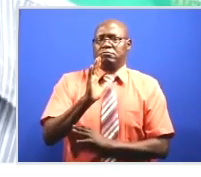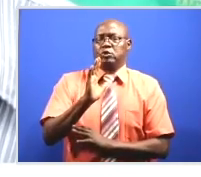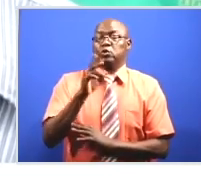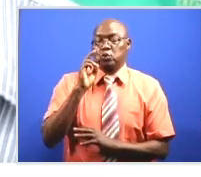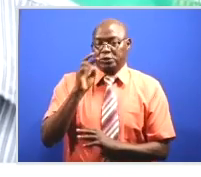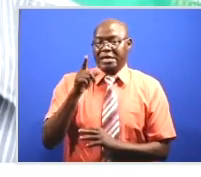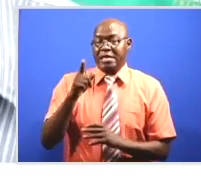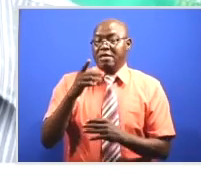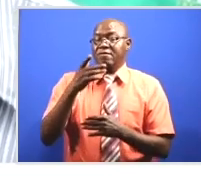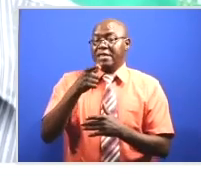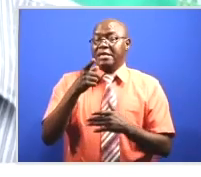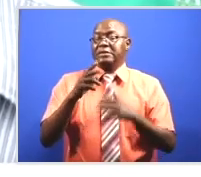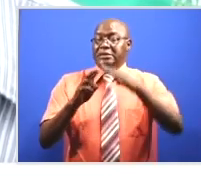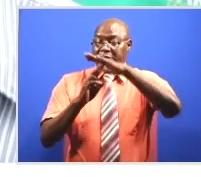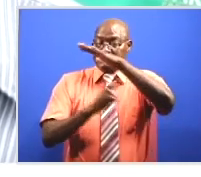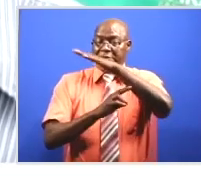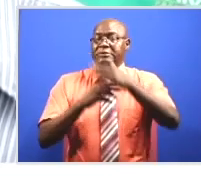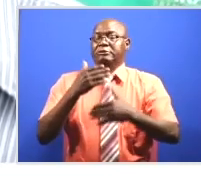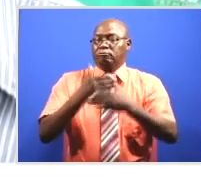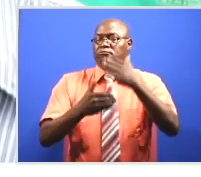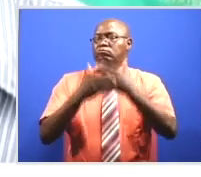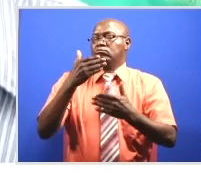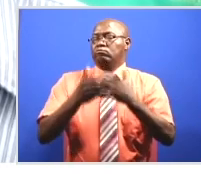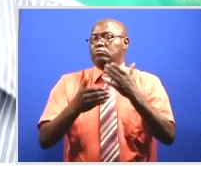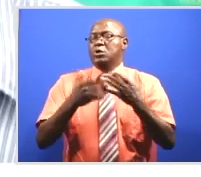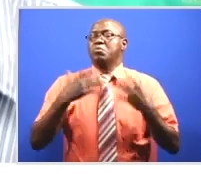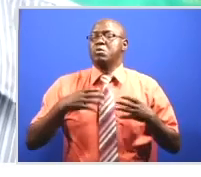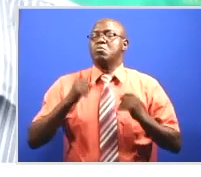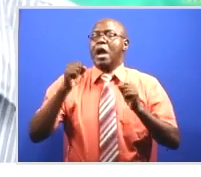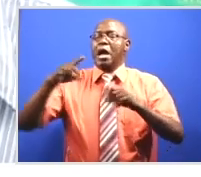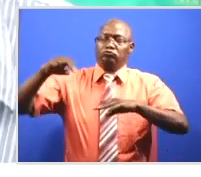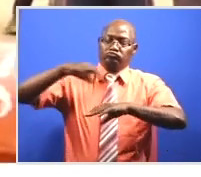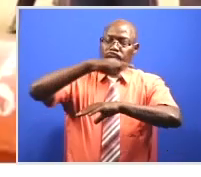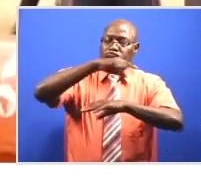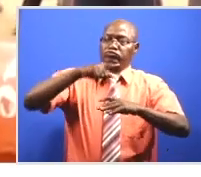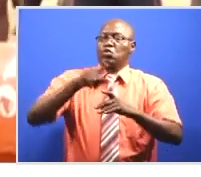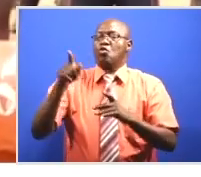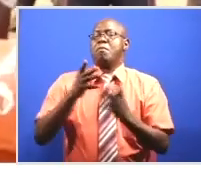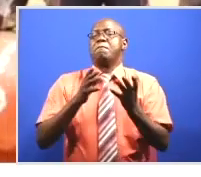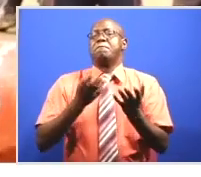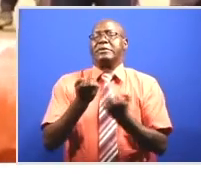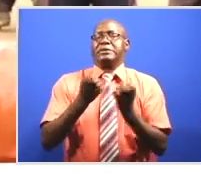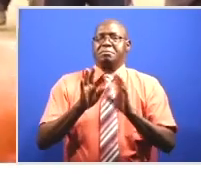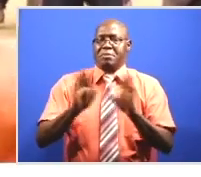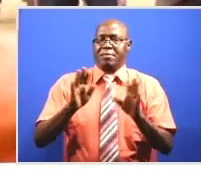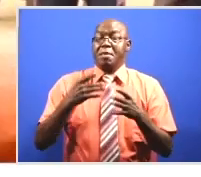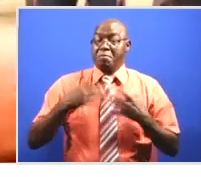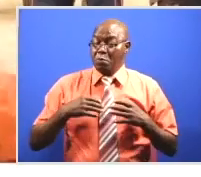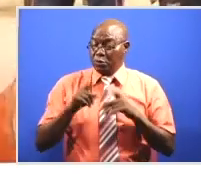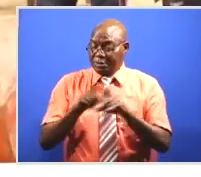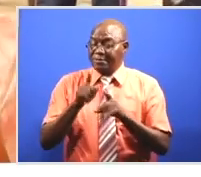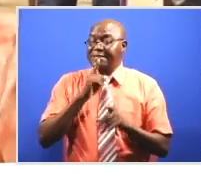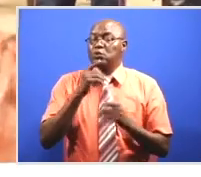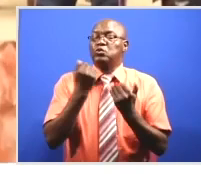hii daraja imetengenezwa na watu wapate kuendelea na biashara yao. The residents also lamented that children